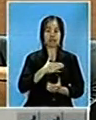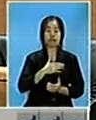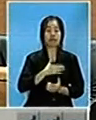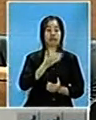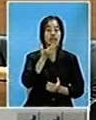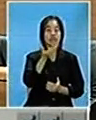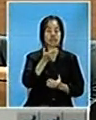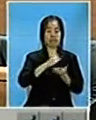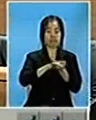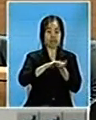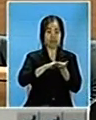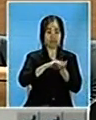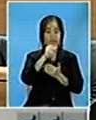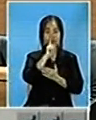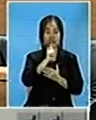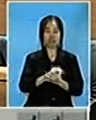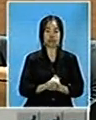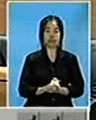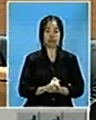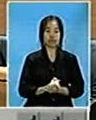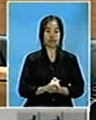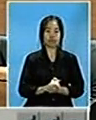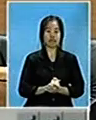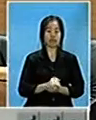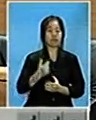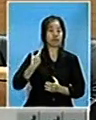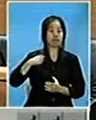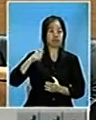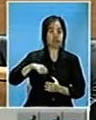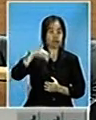กับท่านนะครับว่าศาลรัฐธรรมนูญ